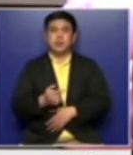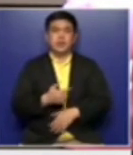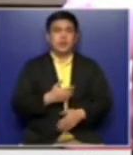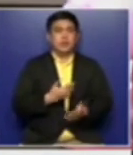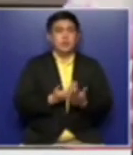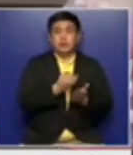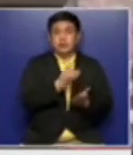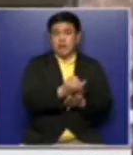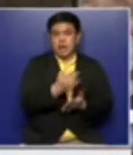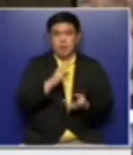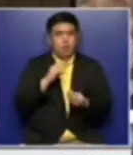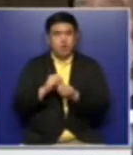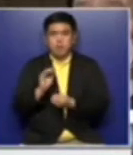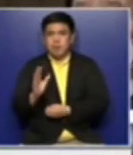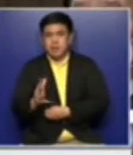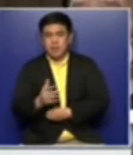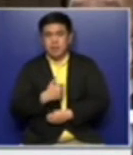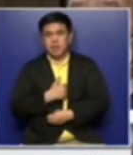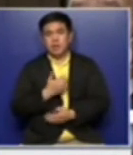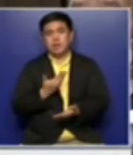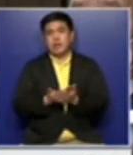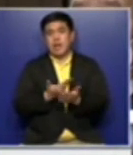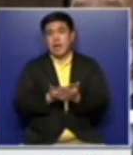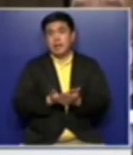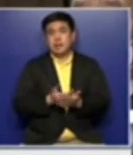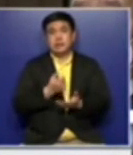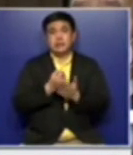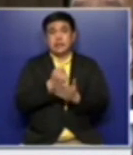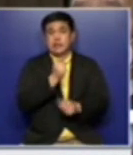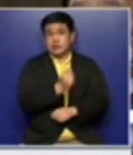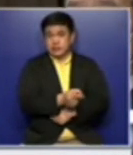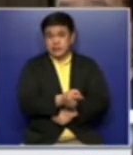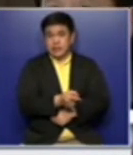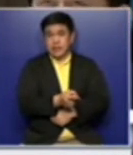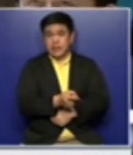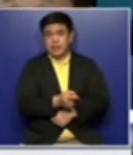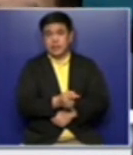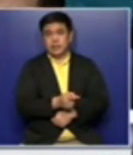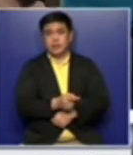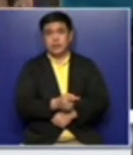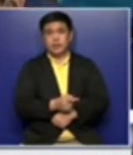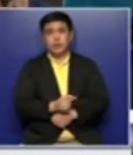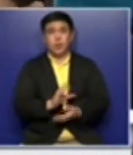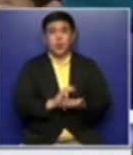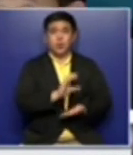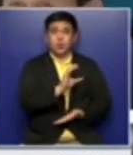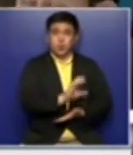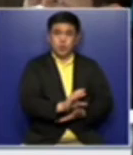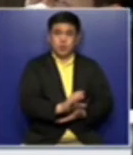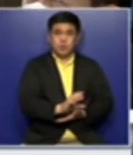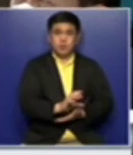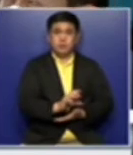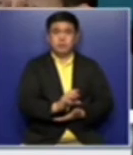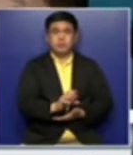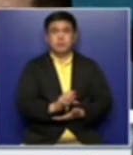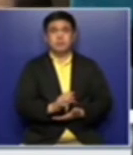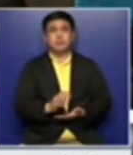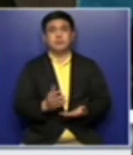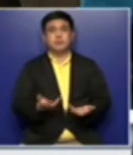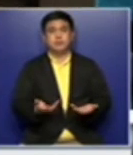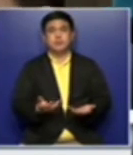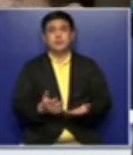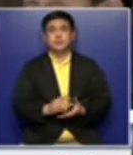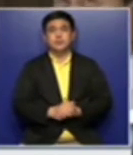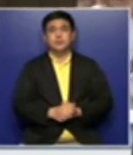ที่ไม่สมควรไม่ว่าจะตั้งเป็นงบรายจ่ายลงทุนที่ไม่ก่อให้เกิดประสิทธิภาพในการแข่ง